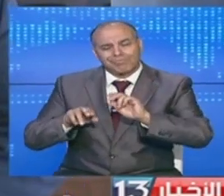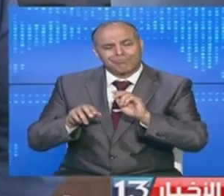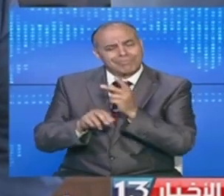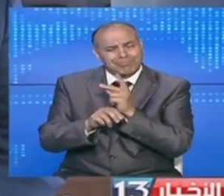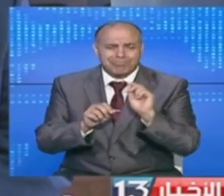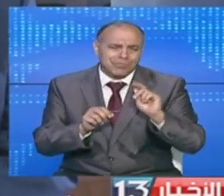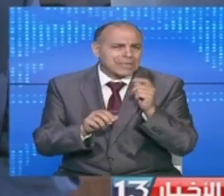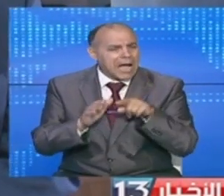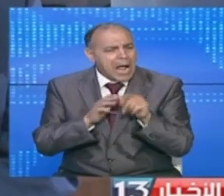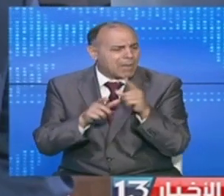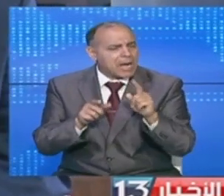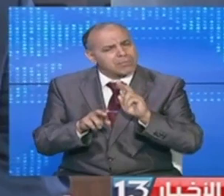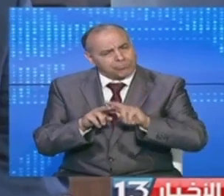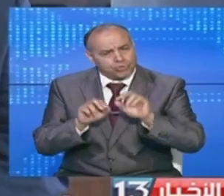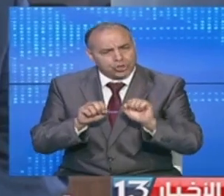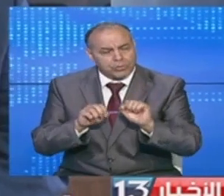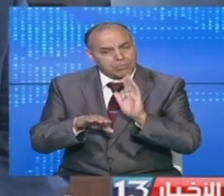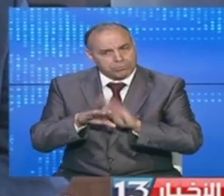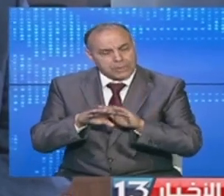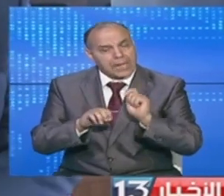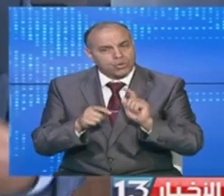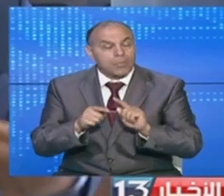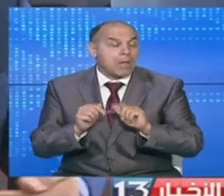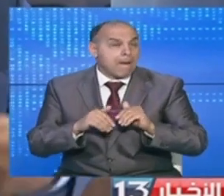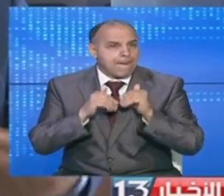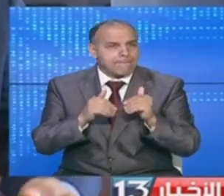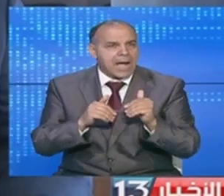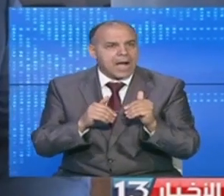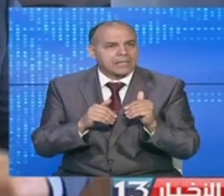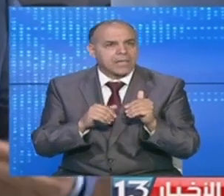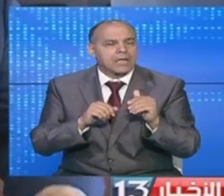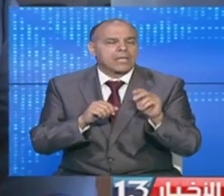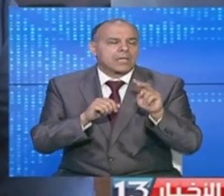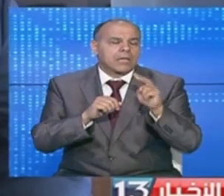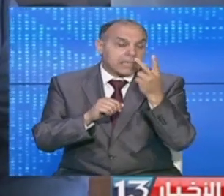معناها إخلالات كبيرة باش يقع التنبيه عليها ونمنحوها 48 ساعة